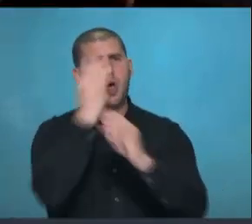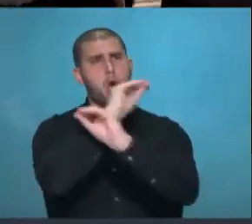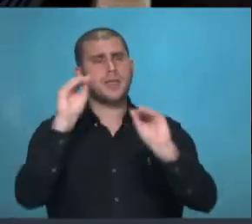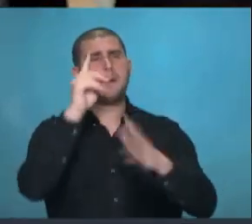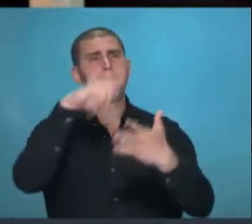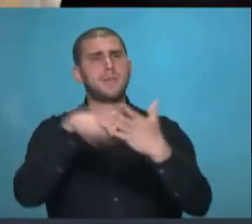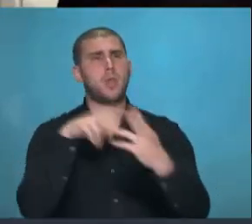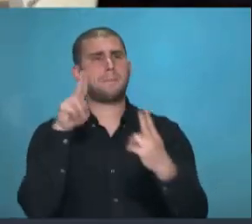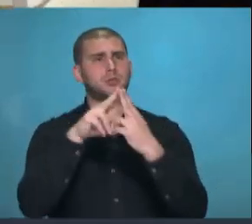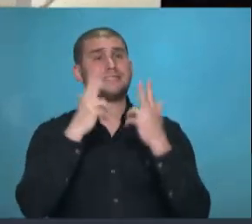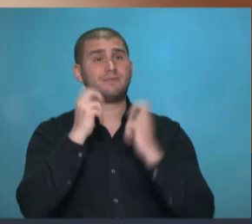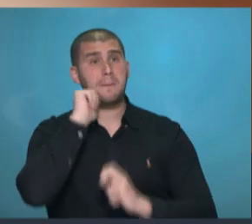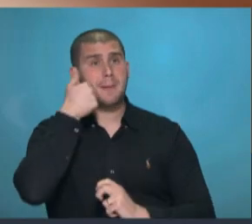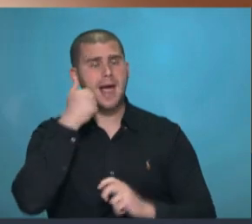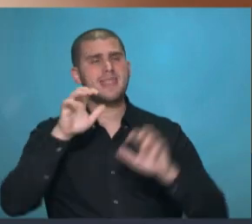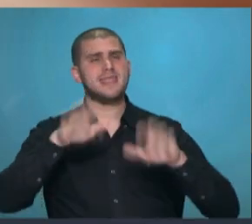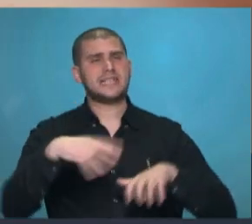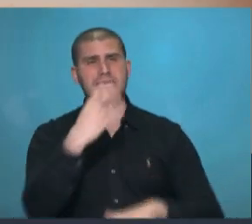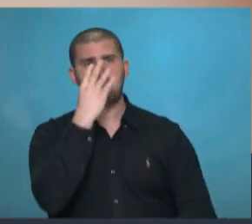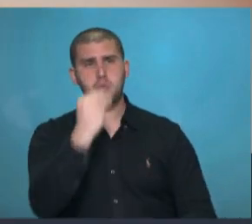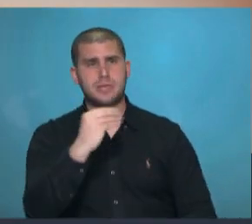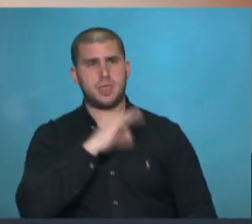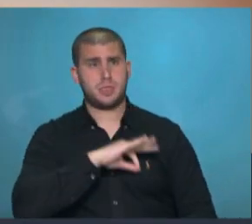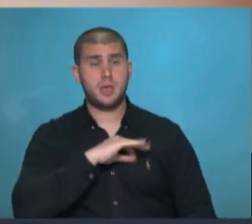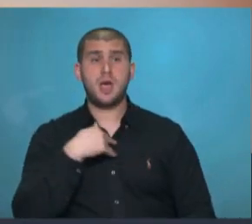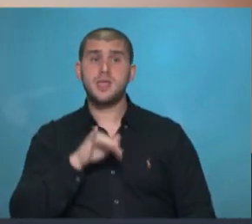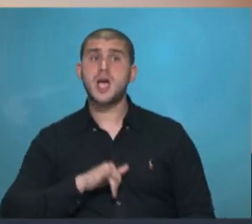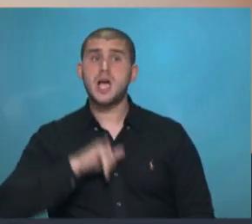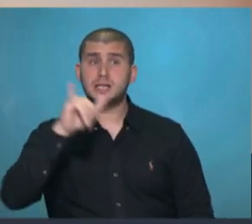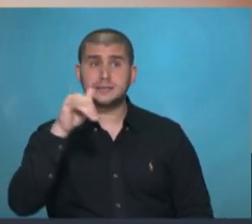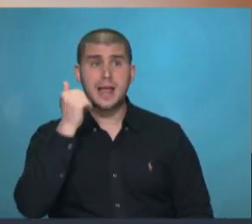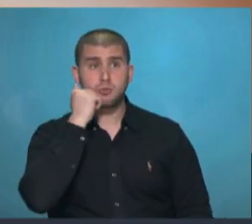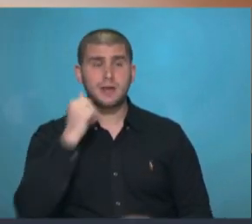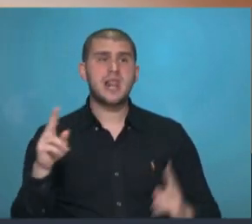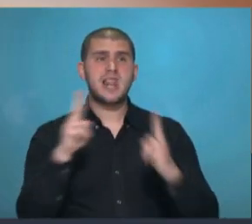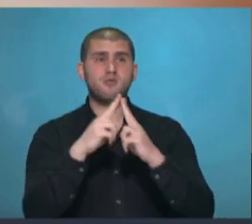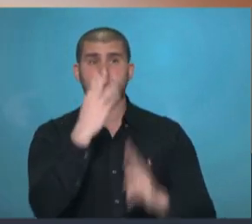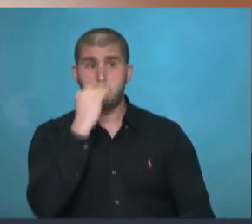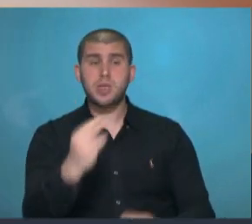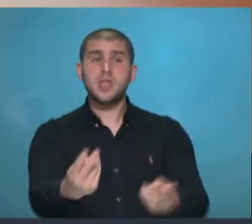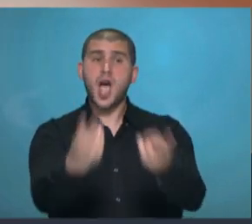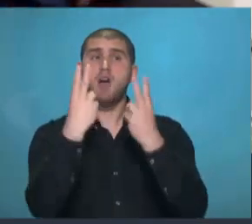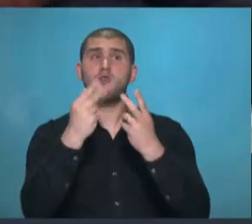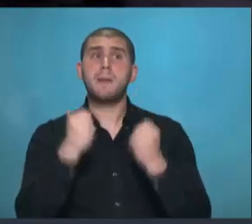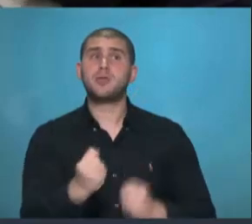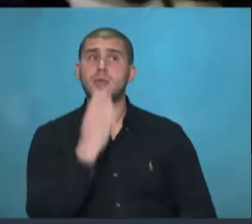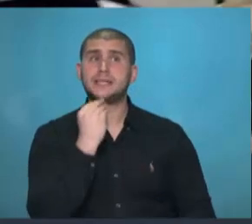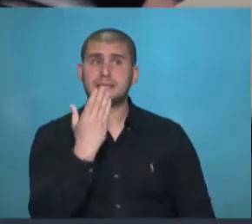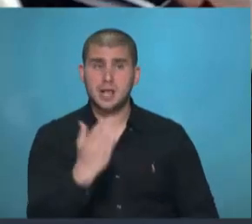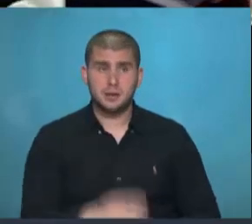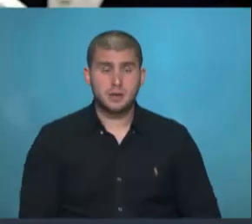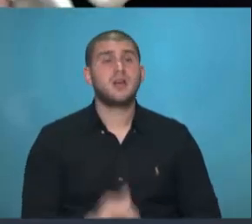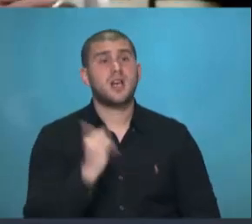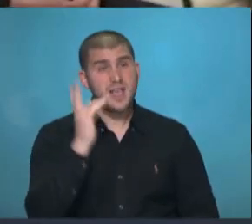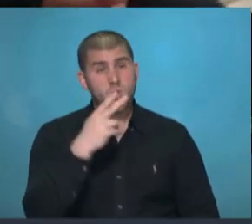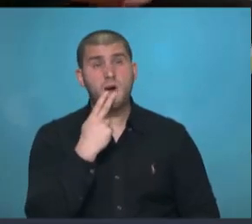הפגישה הצפויה מחר עם הנשיא פוטין. אני אסע גם למוסקבה לפגוש את ולדימיר פוטין. חשוב לביטחון ישראל. כן, למרות